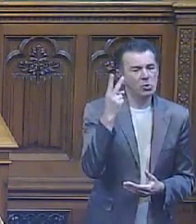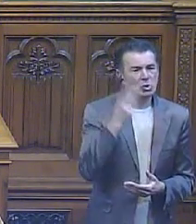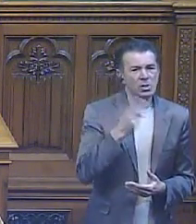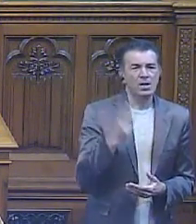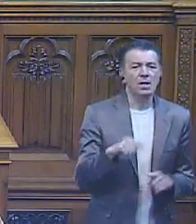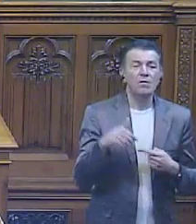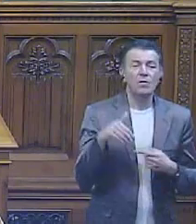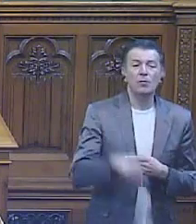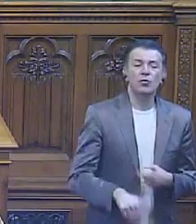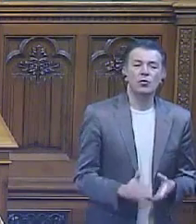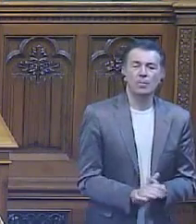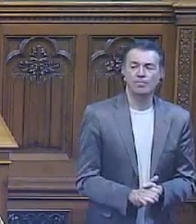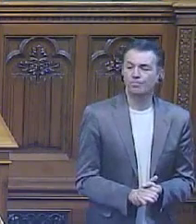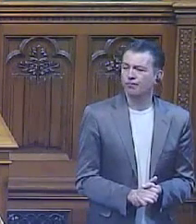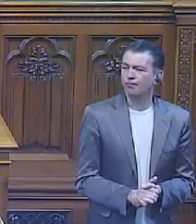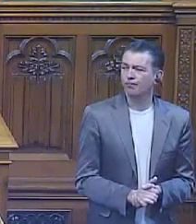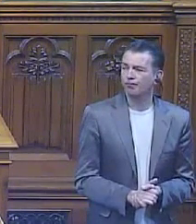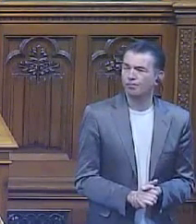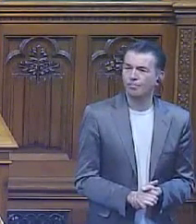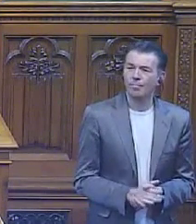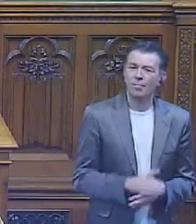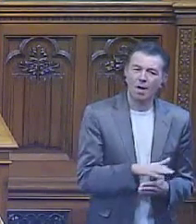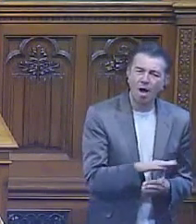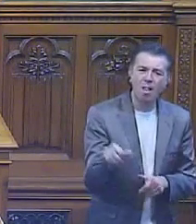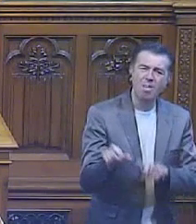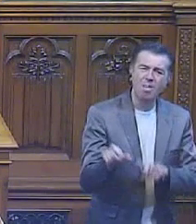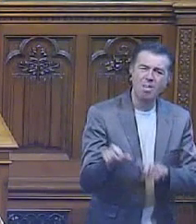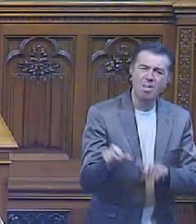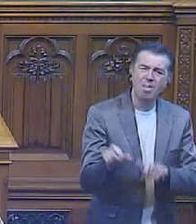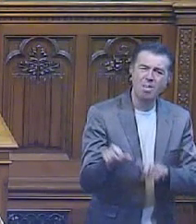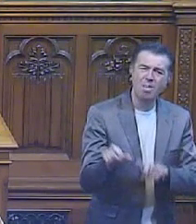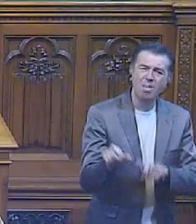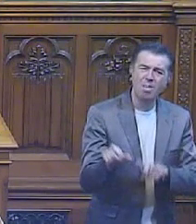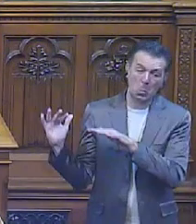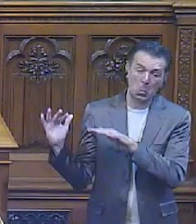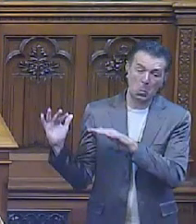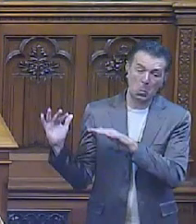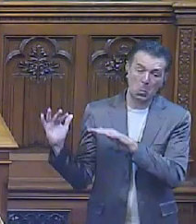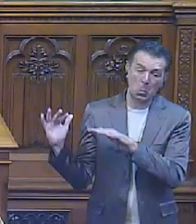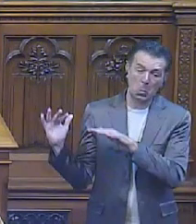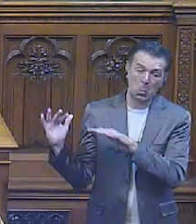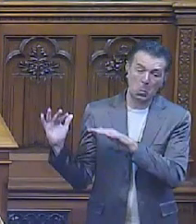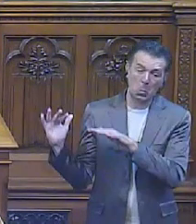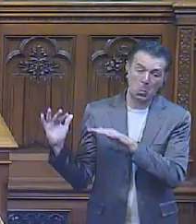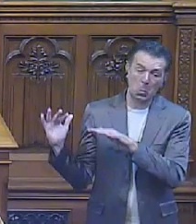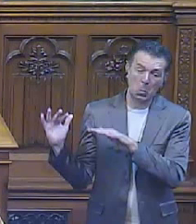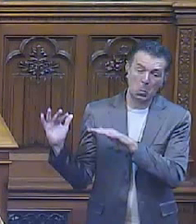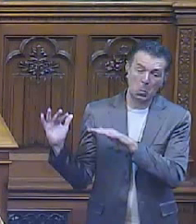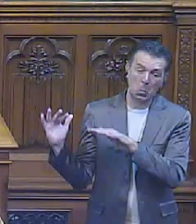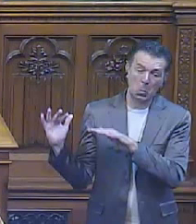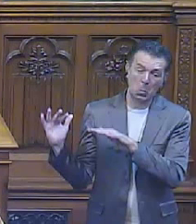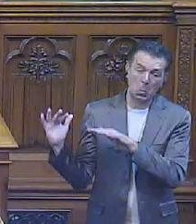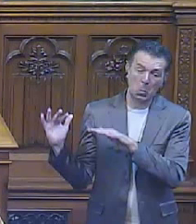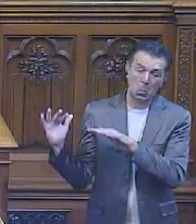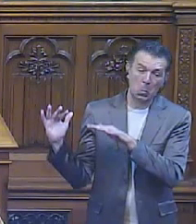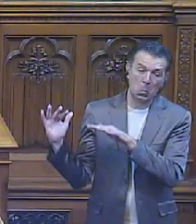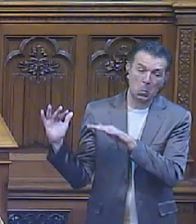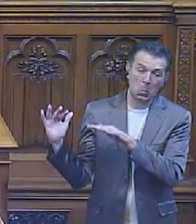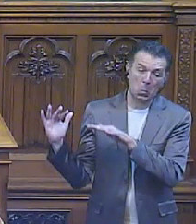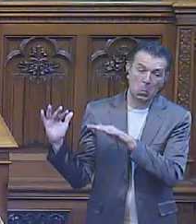selbstverständlich müssen wir allen Menschen auch offen sagen, auch ehrlich sagen, dass